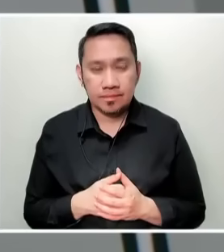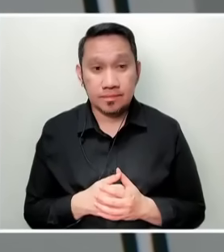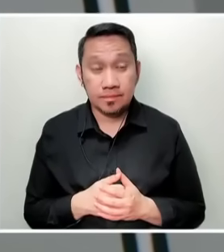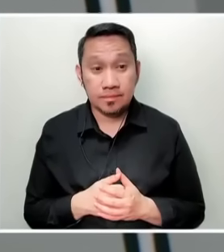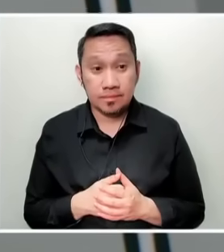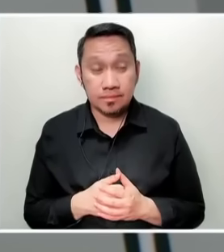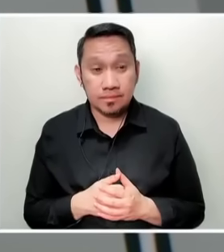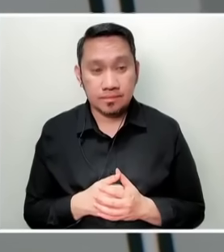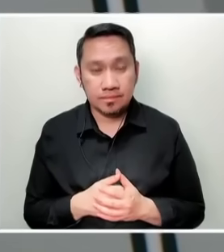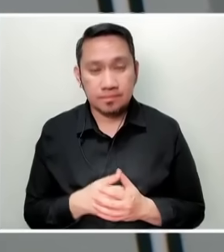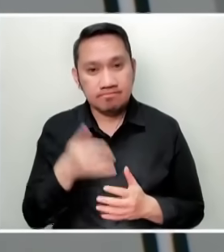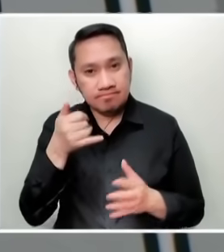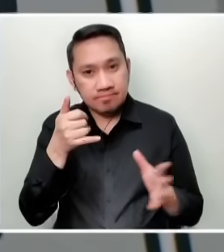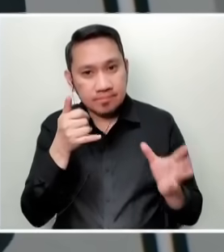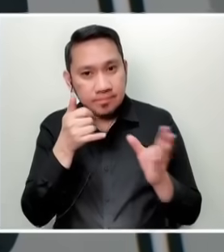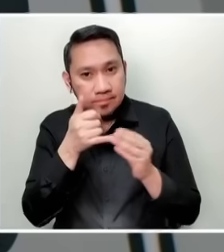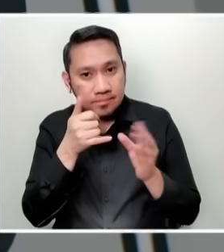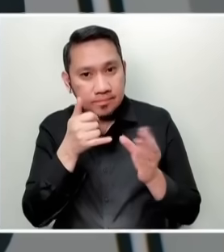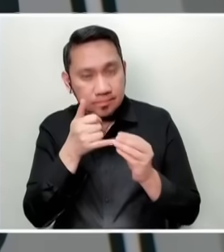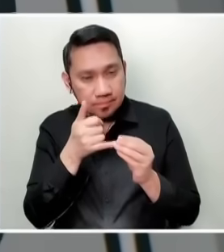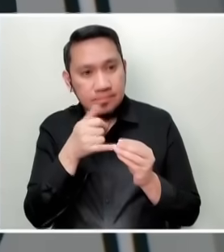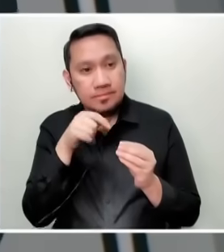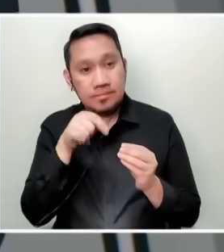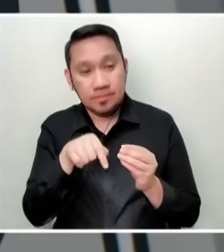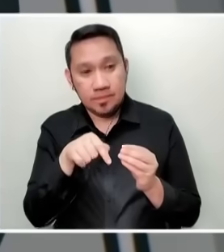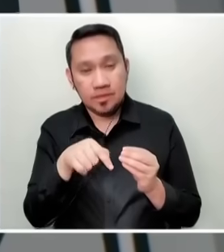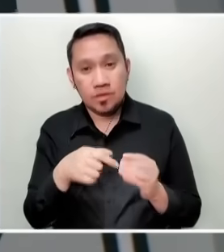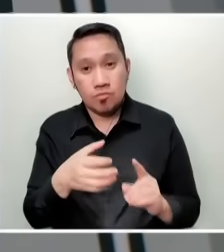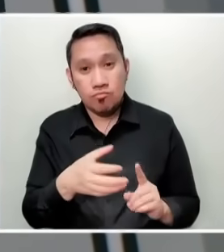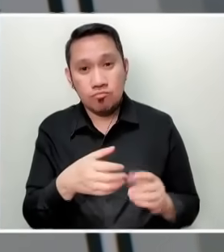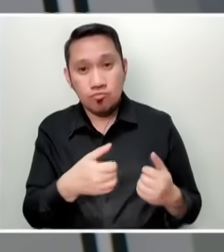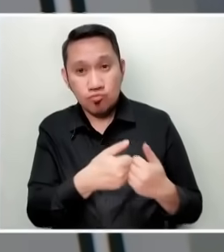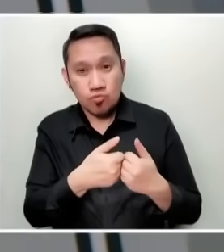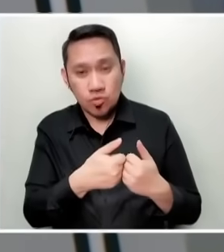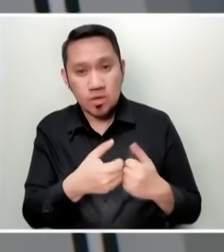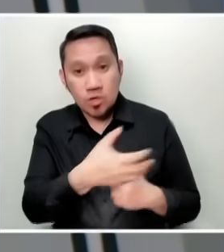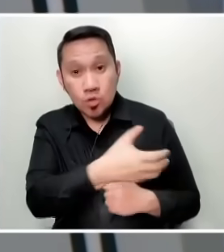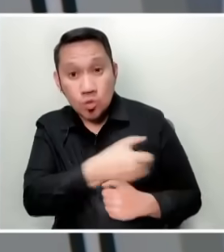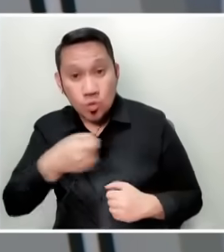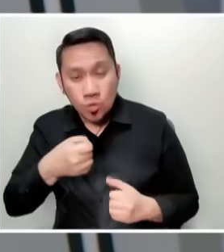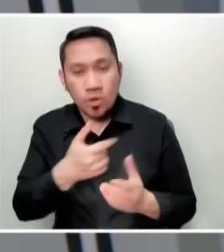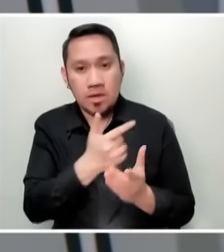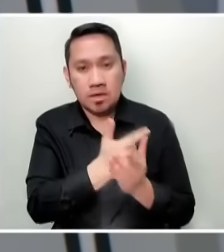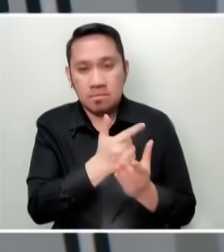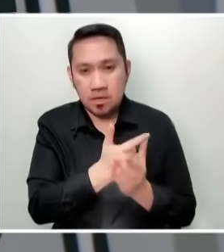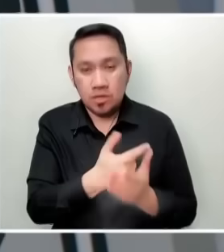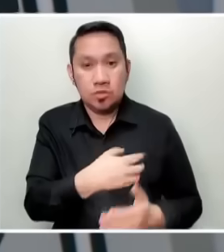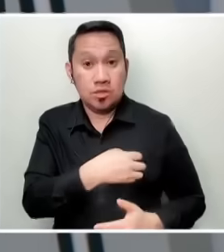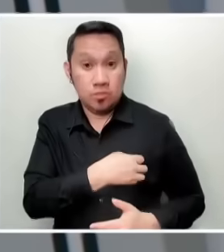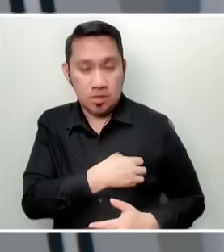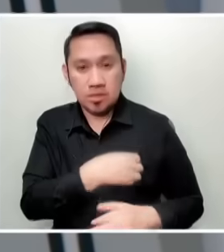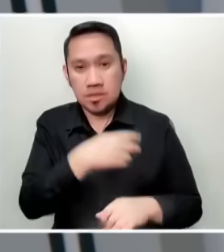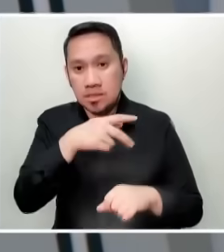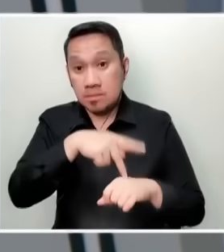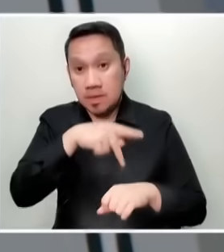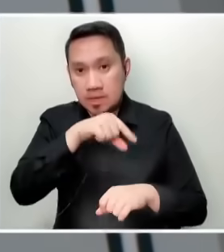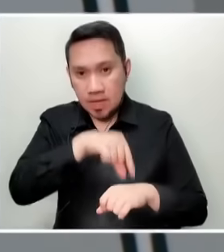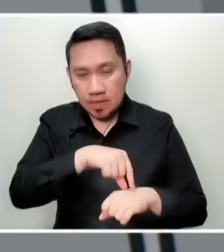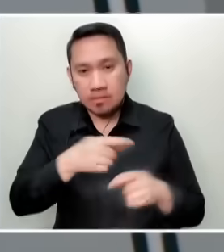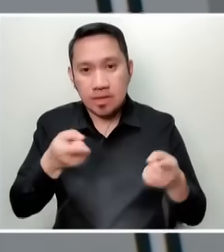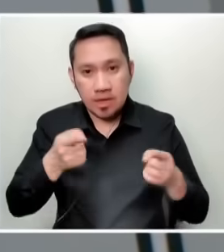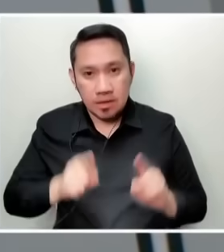Sa pool sa CCTV, ang pang-aagaw ng baril ng isang lalaki sa isang pulis paranyake. Ayon po sa